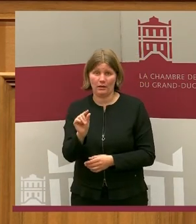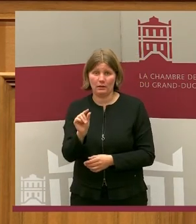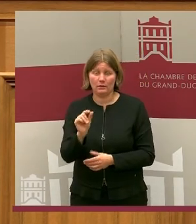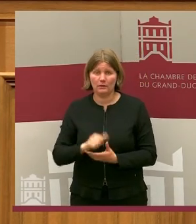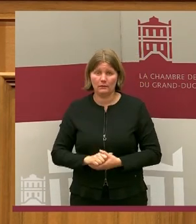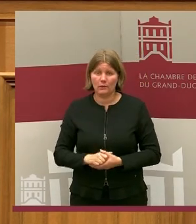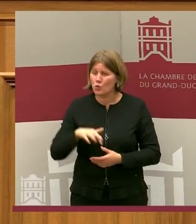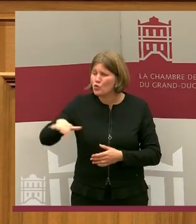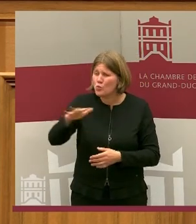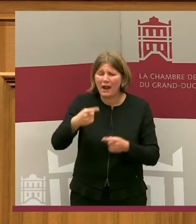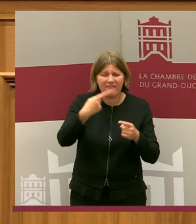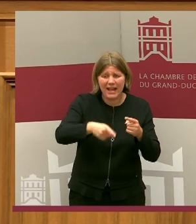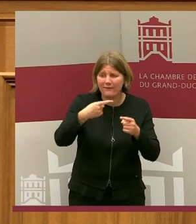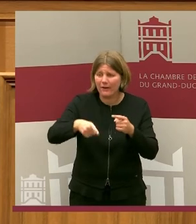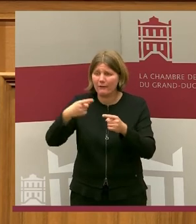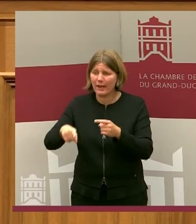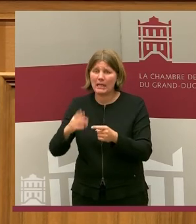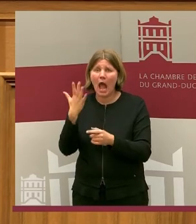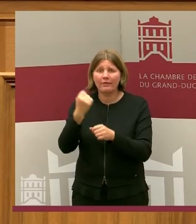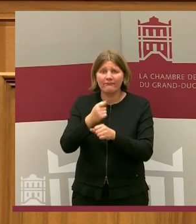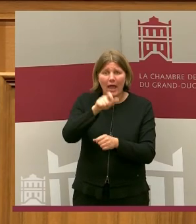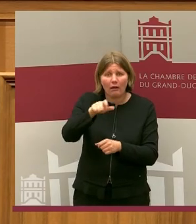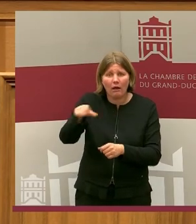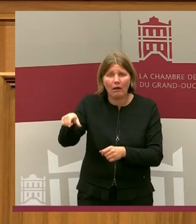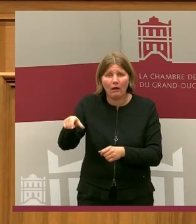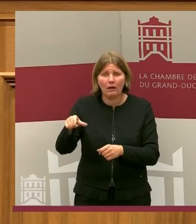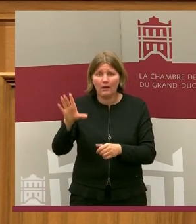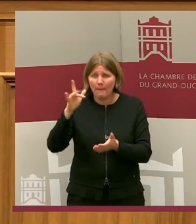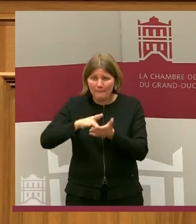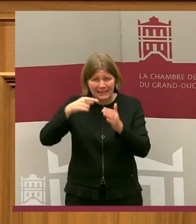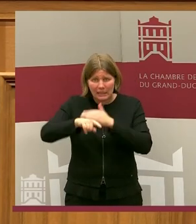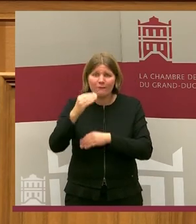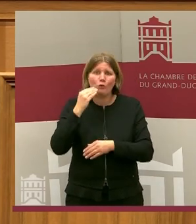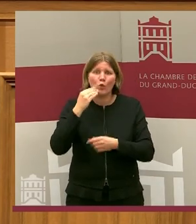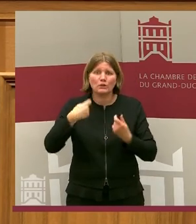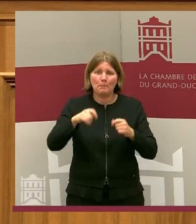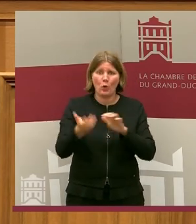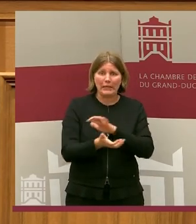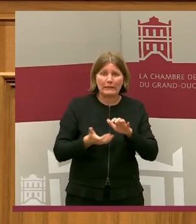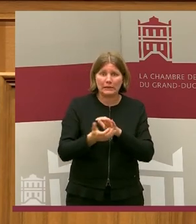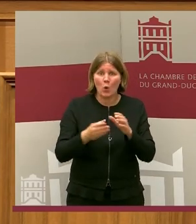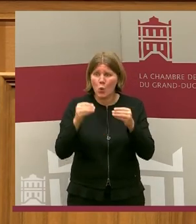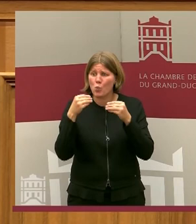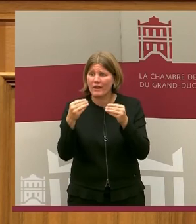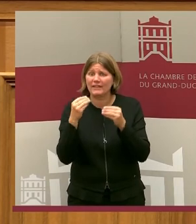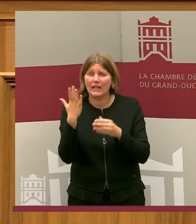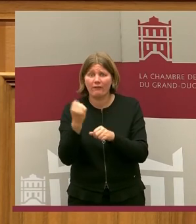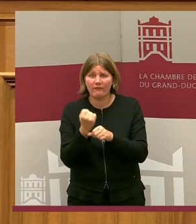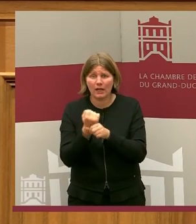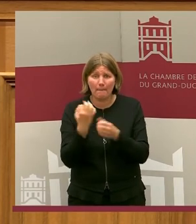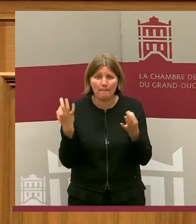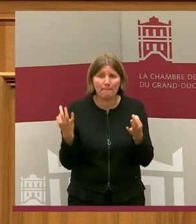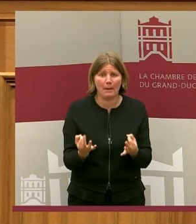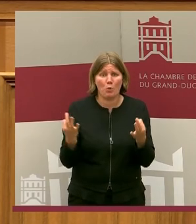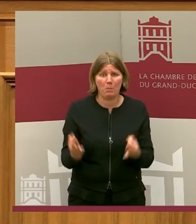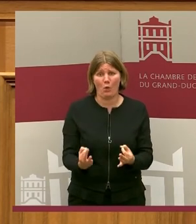nun allen Ecken an einen Handwerker an der Matten an einer Logementskrise, wo all qualifizierten Handwerker oder Handwerkerinnen